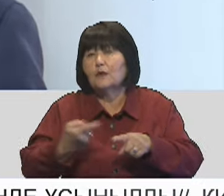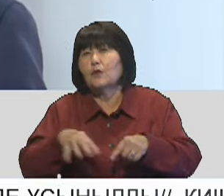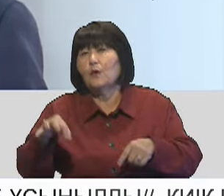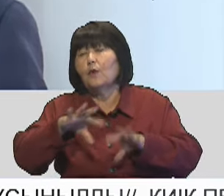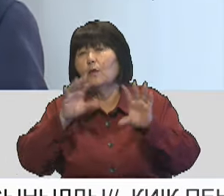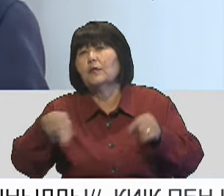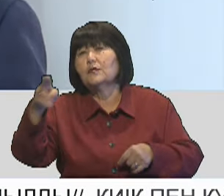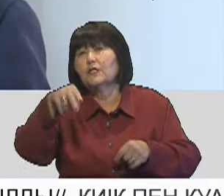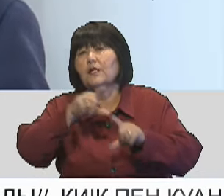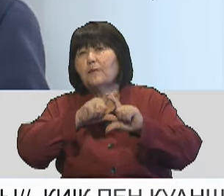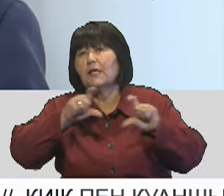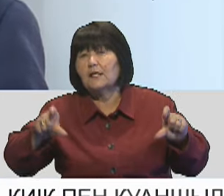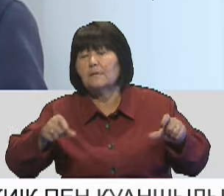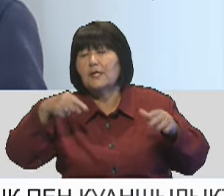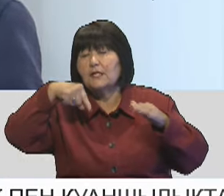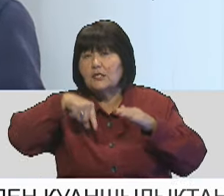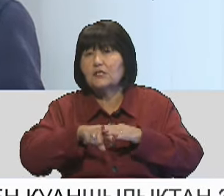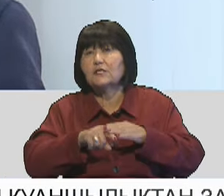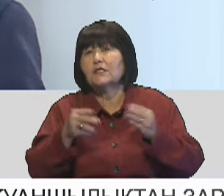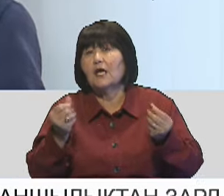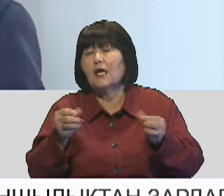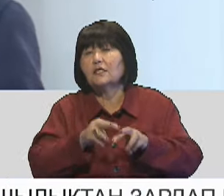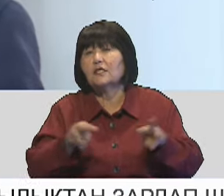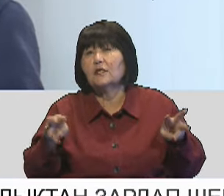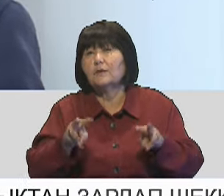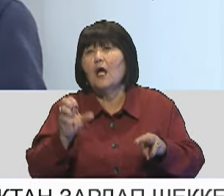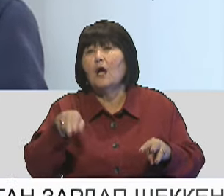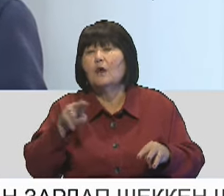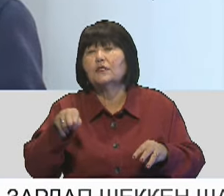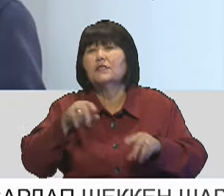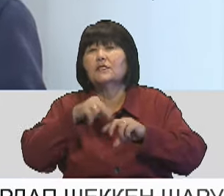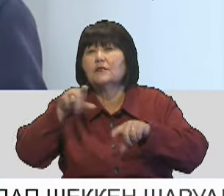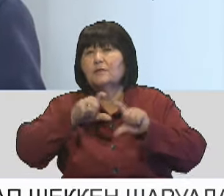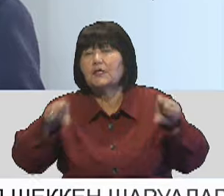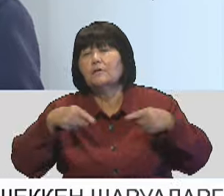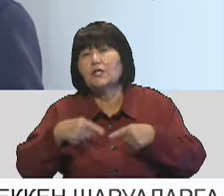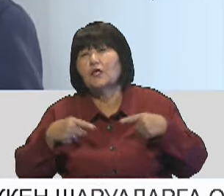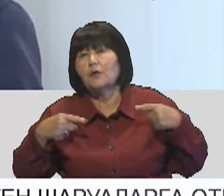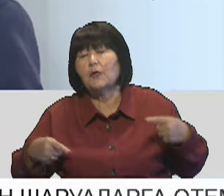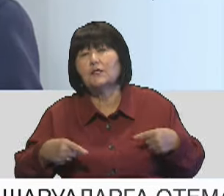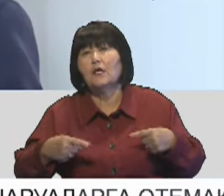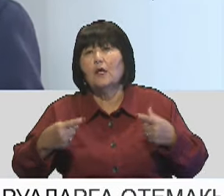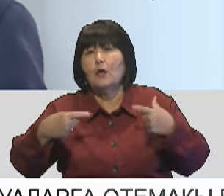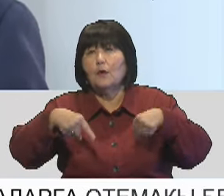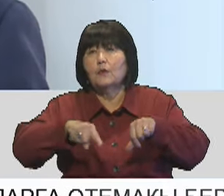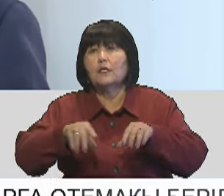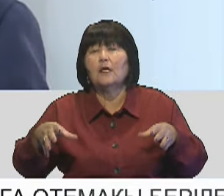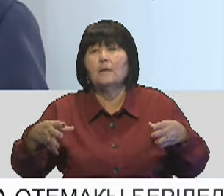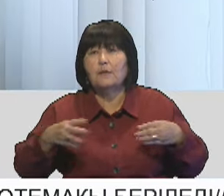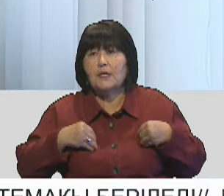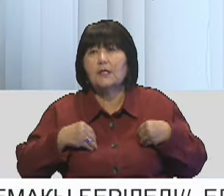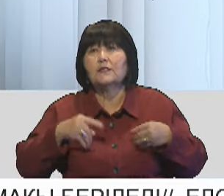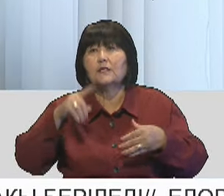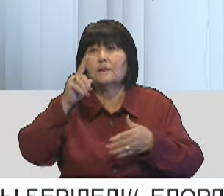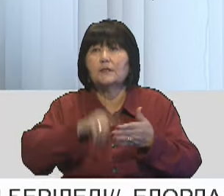бойынша департаментімен, ішкі қаржы министрлігінің ішкі аудит департаментімен және басқа да өкілетті органдармен бірлесіп бүгін осы